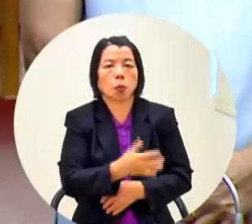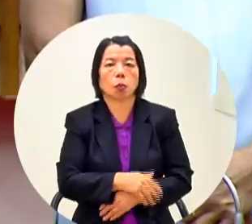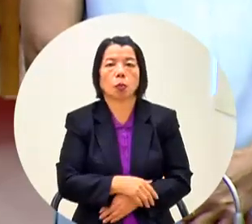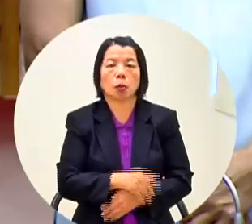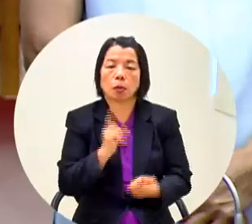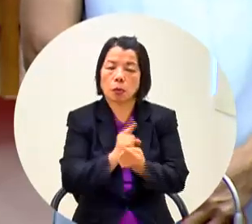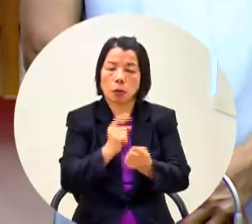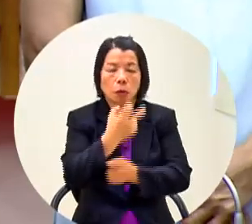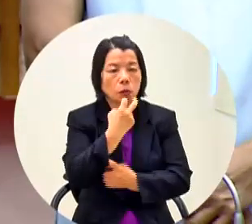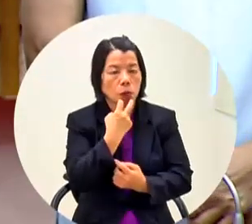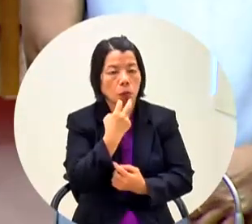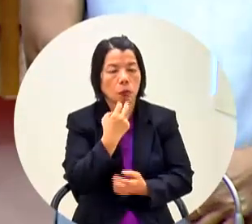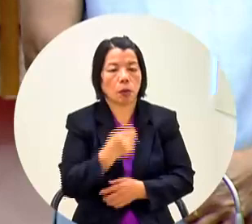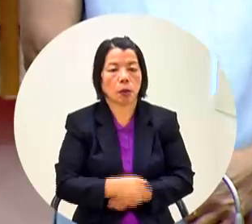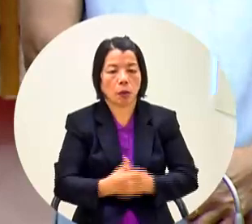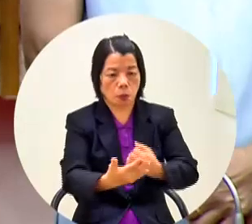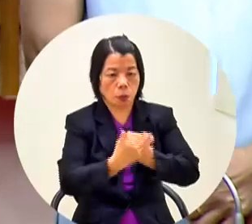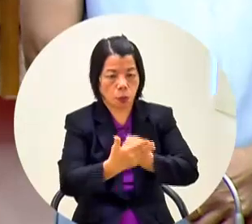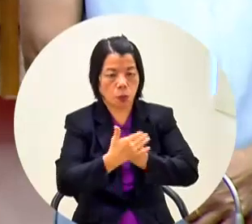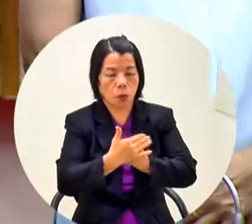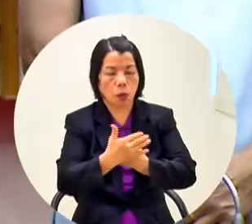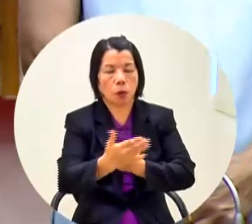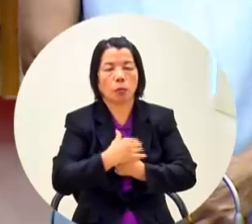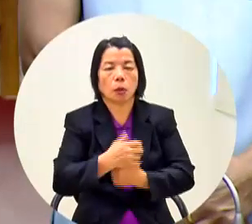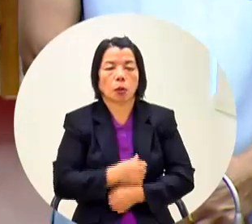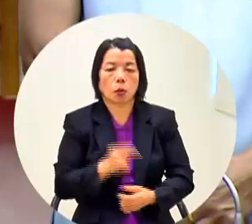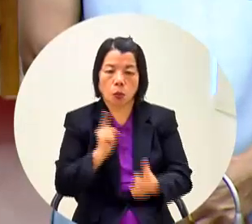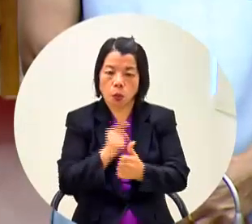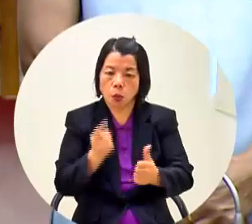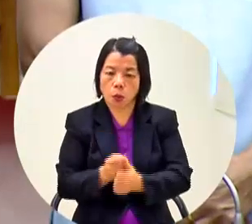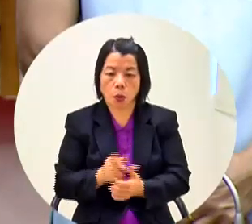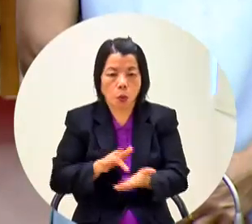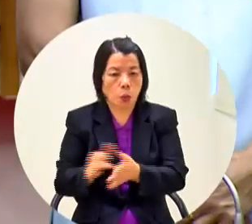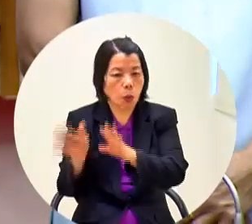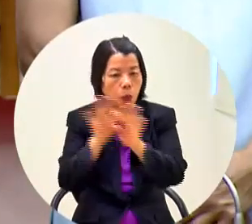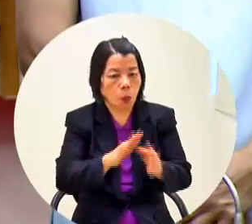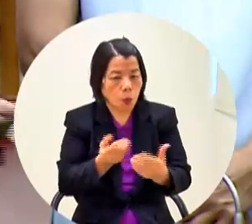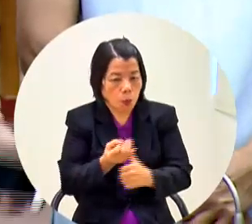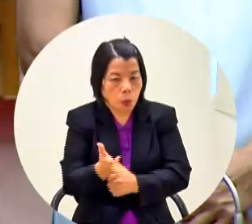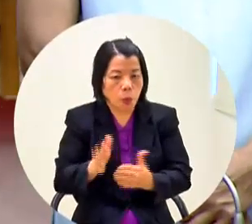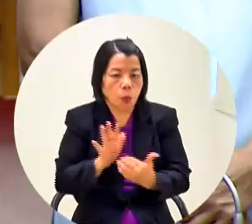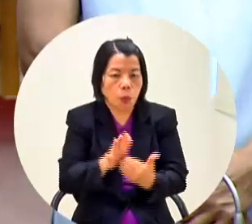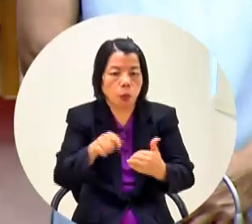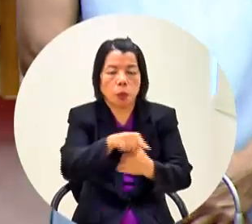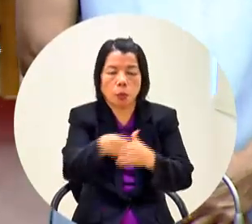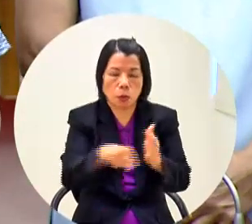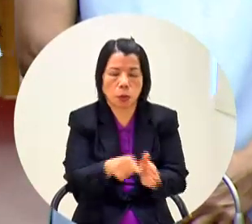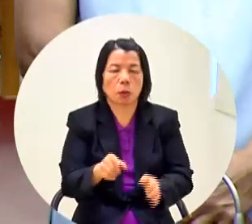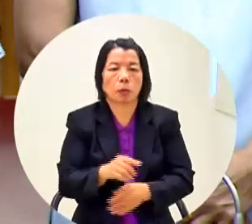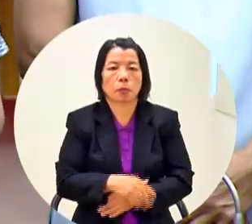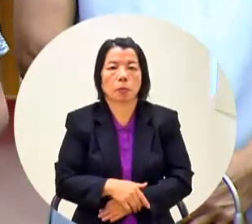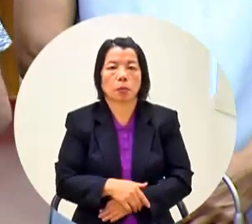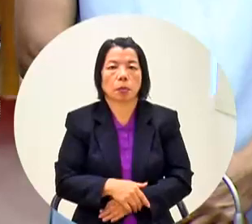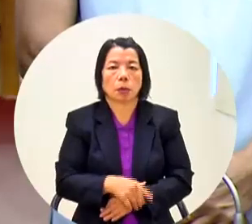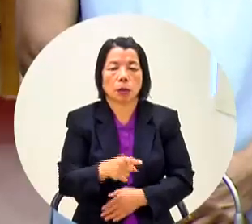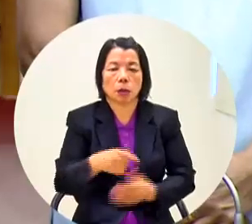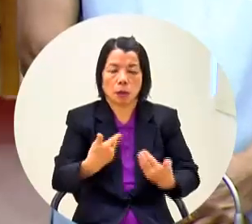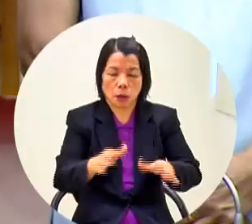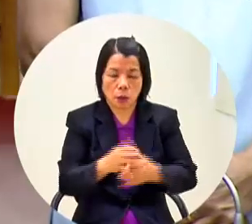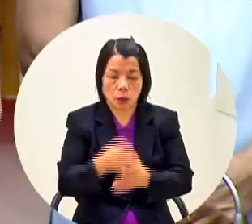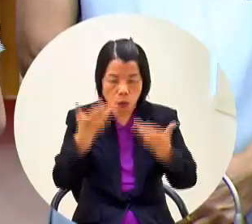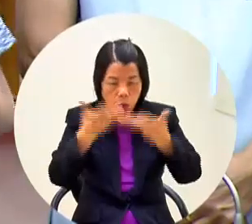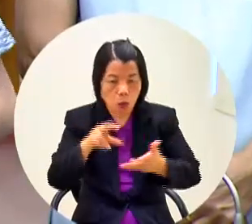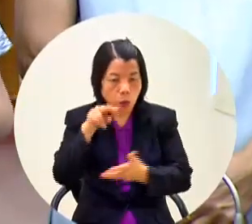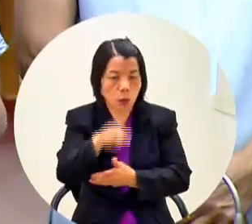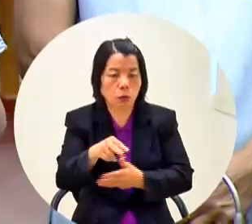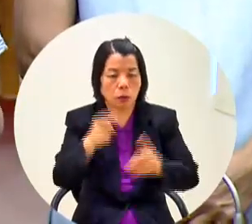央要多补助哦，在防疫方面、纾困方面，给我们高雄市府哦，啊不要哦，要重视高雄啊，不